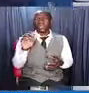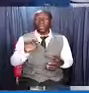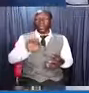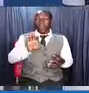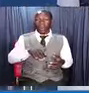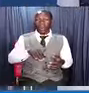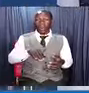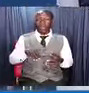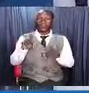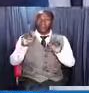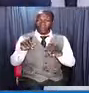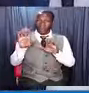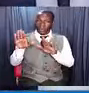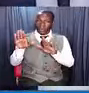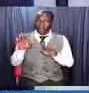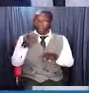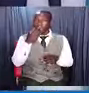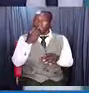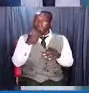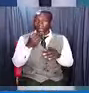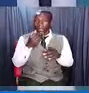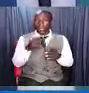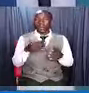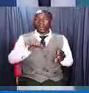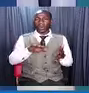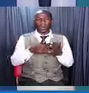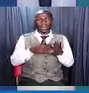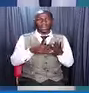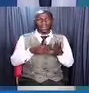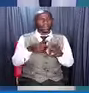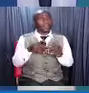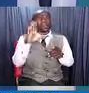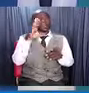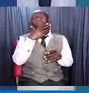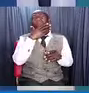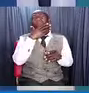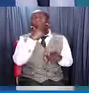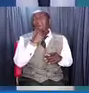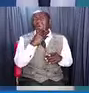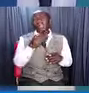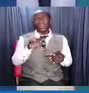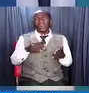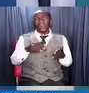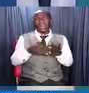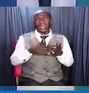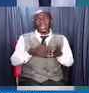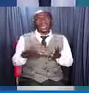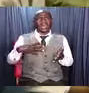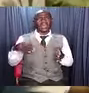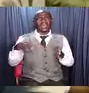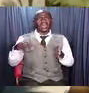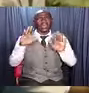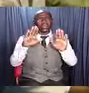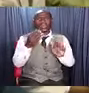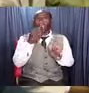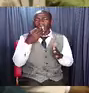akose kula. It's for the wife not wewe to eat. Wewe umbembeleze maana yeye ni chombo kidhaifu. And for you to coerce her because mwanaume azirae chakula. But a man who doesn't want